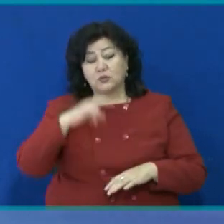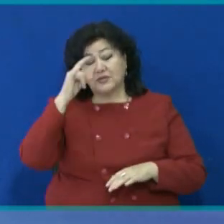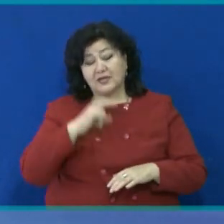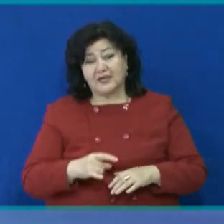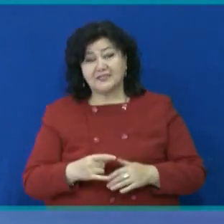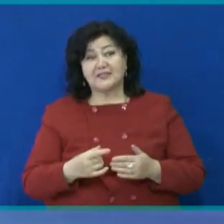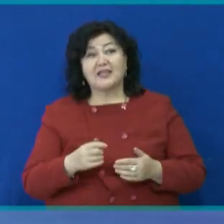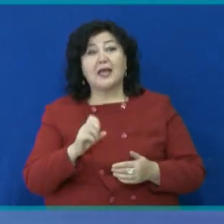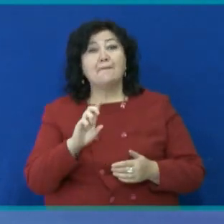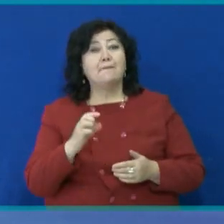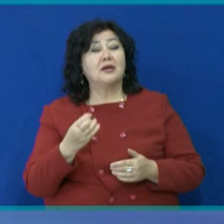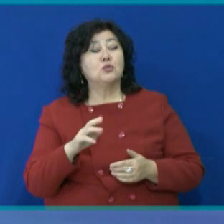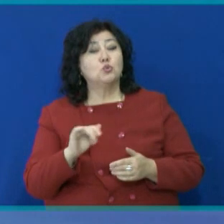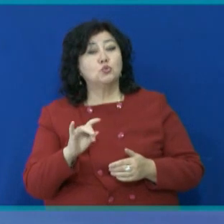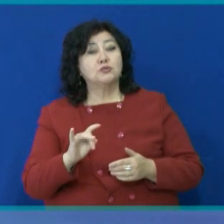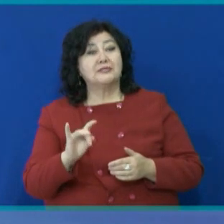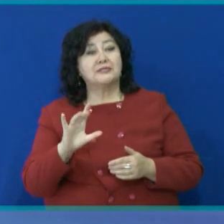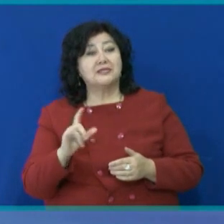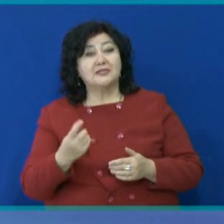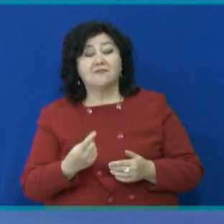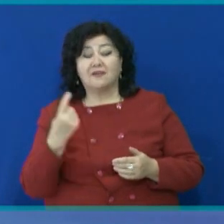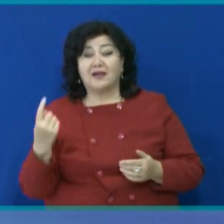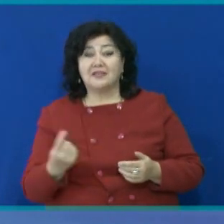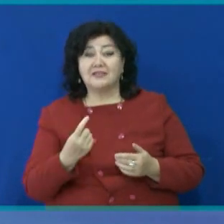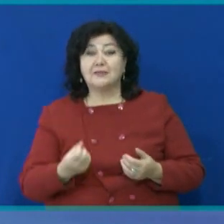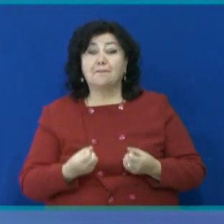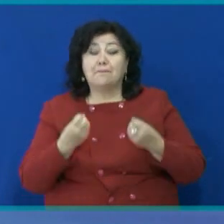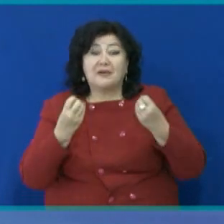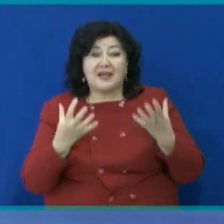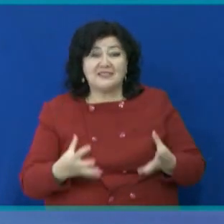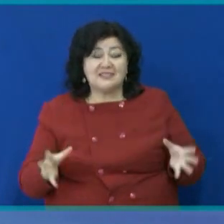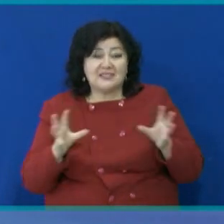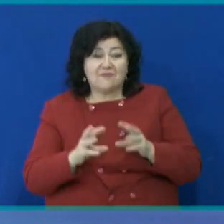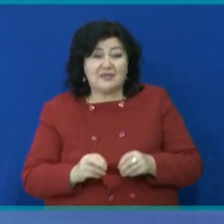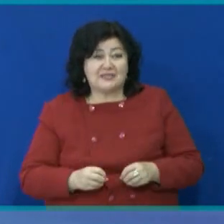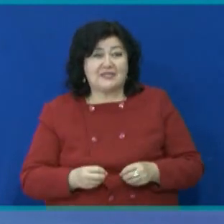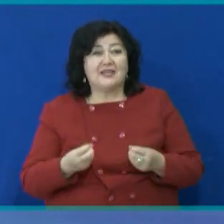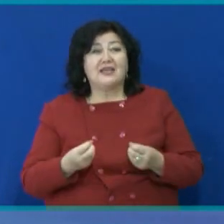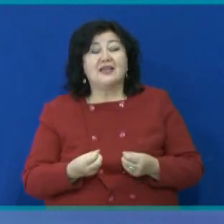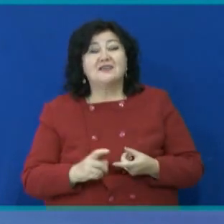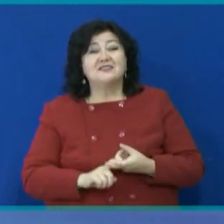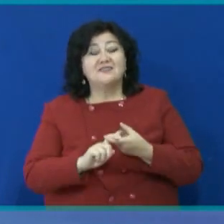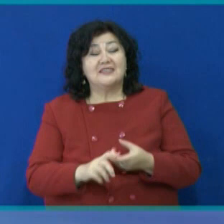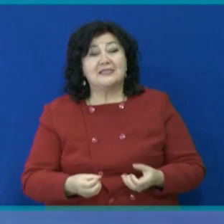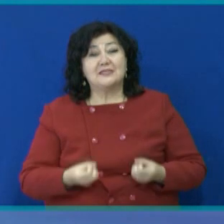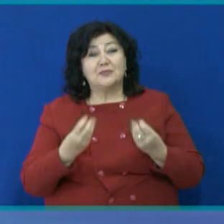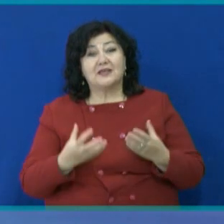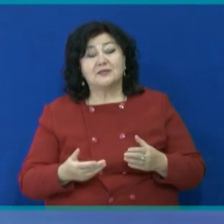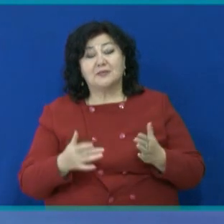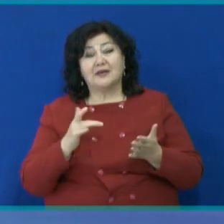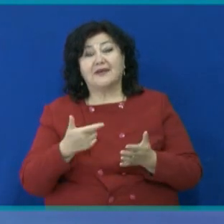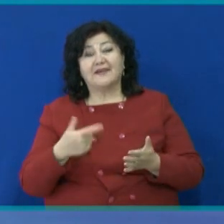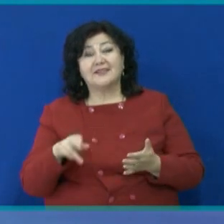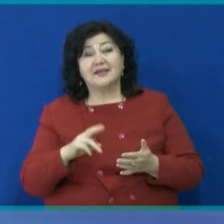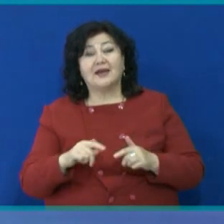қалаушы Ахмет Байтұрсынұлының туған күнімен бірге тойланып келеді. Айтулы мерекеге орай қалалық мәдениет сарайында салтанатты